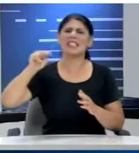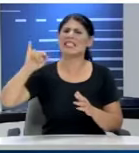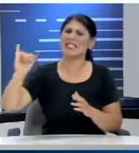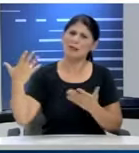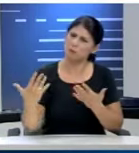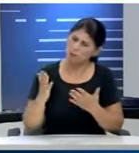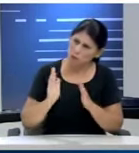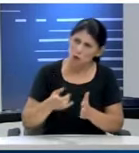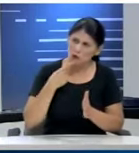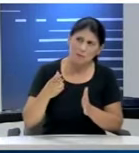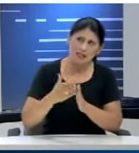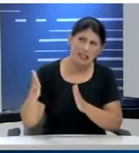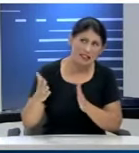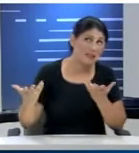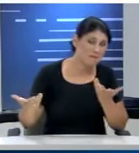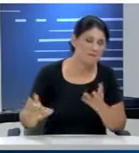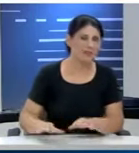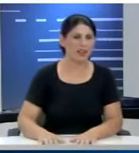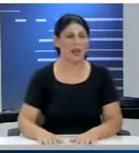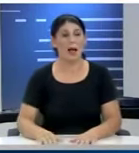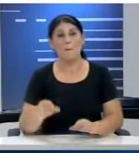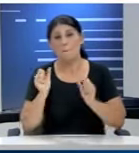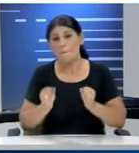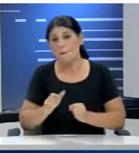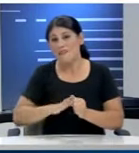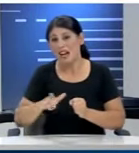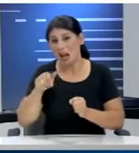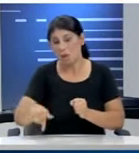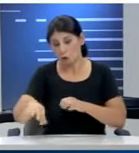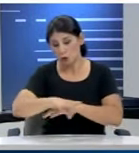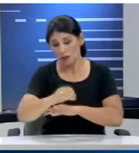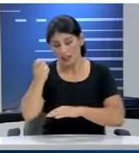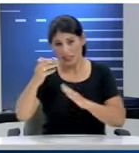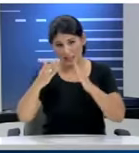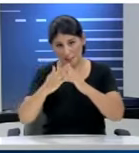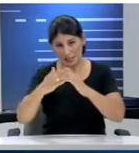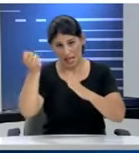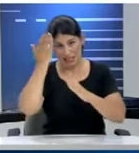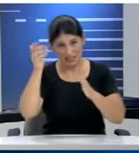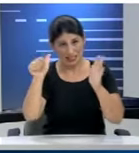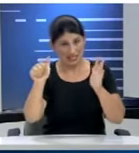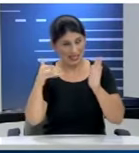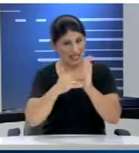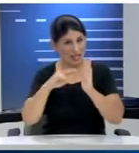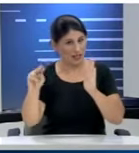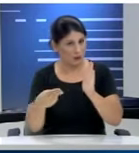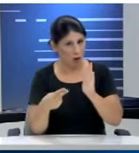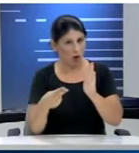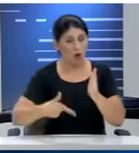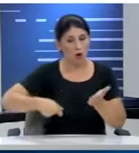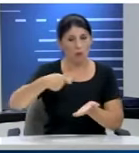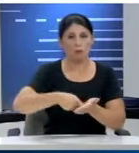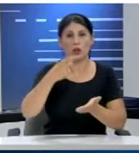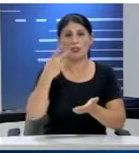κανείς και η δυτική. Με βάση λοιπόν αυτό το σχέδιο, ένα σπίτι αξίας 60.000 ευρώ, που